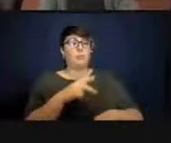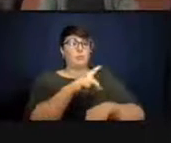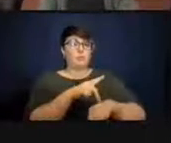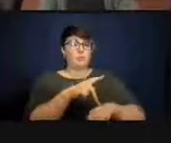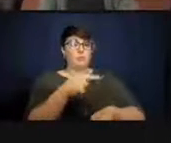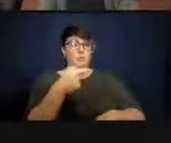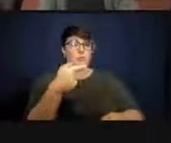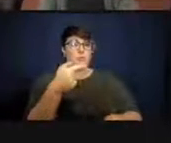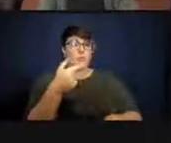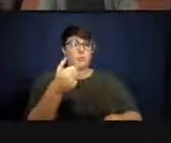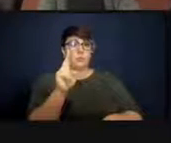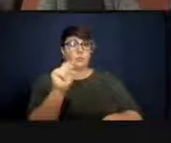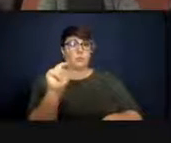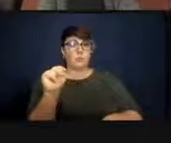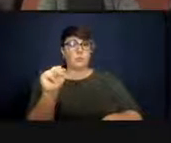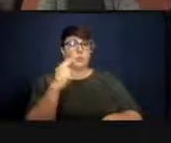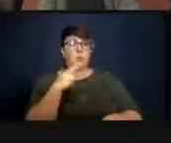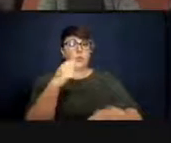مرتين